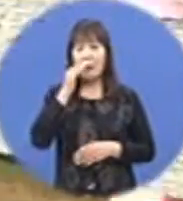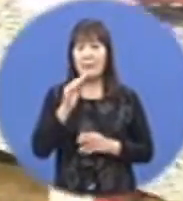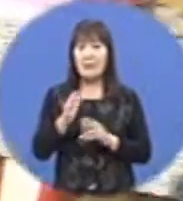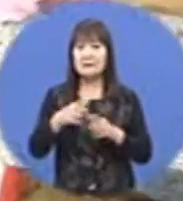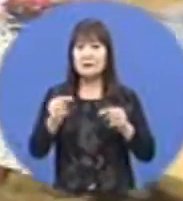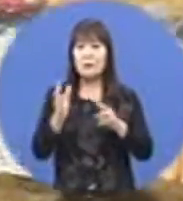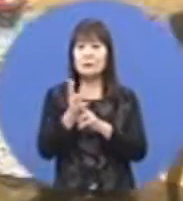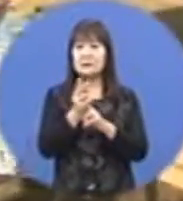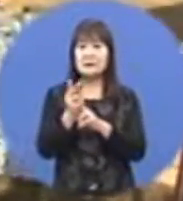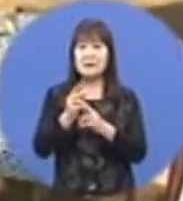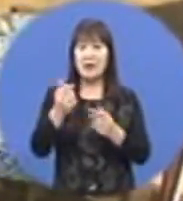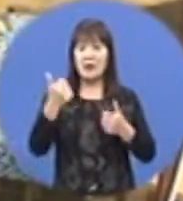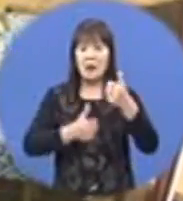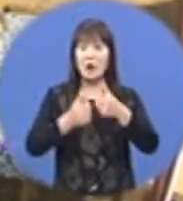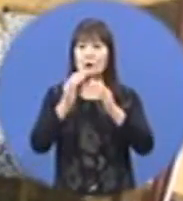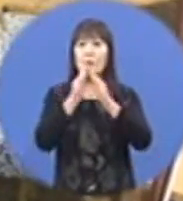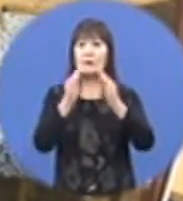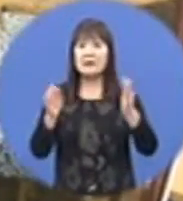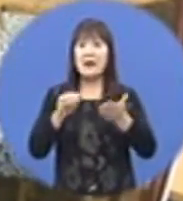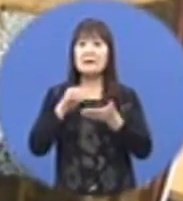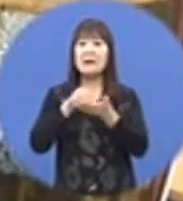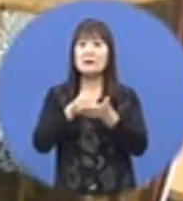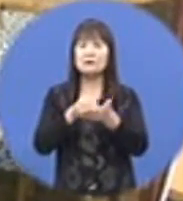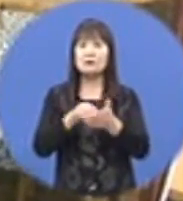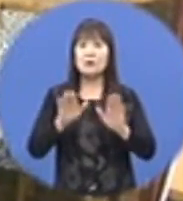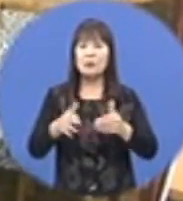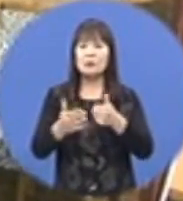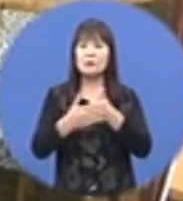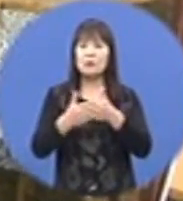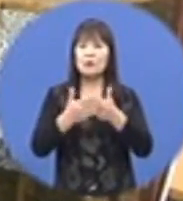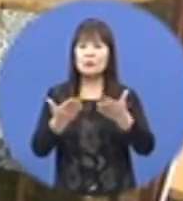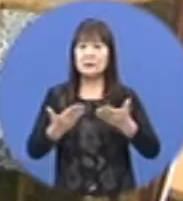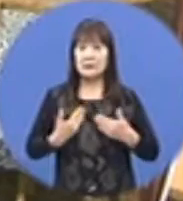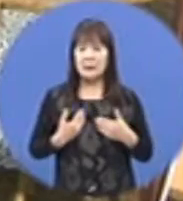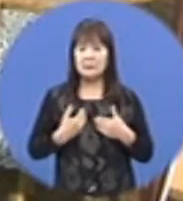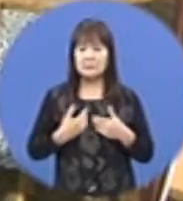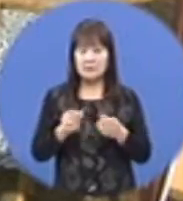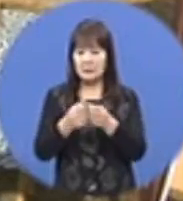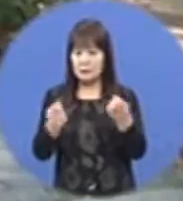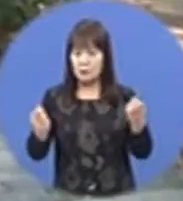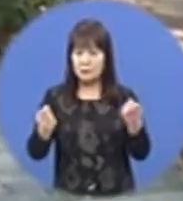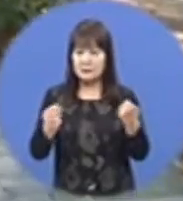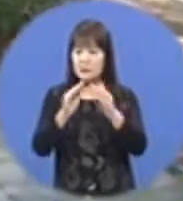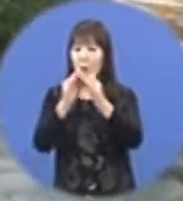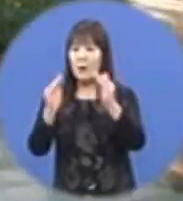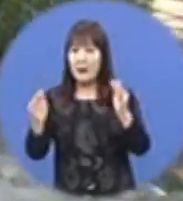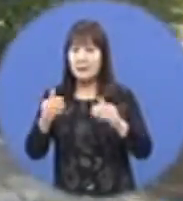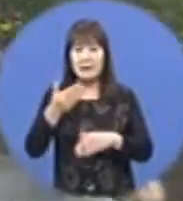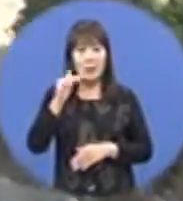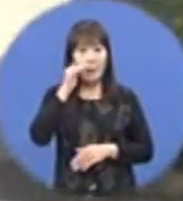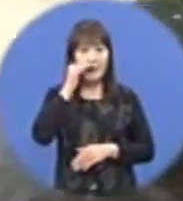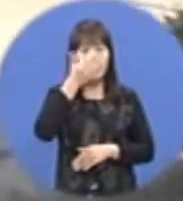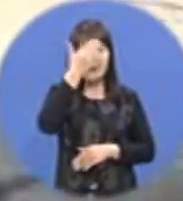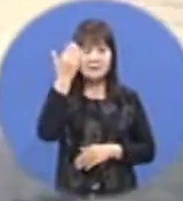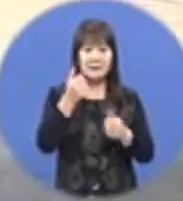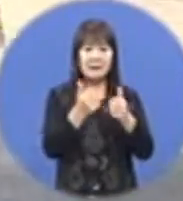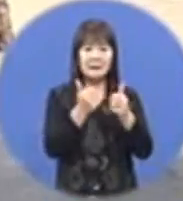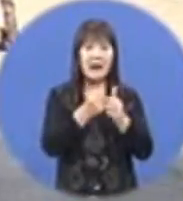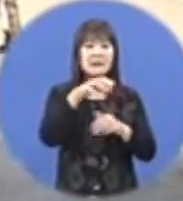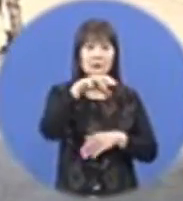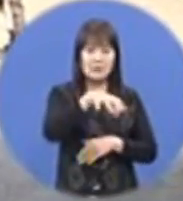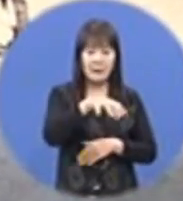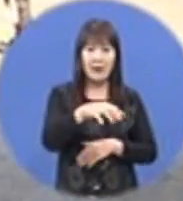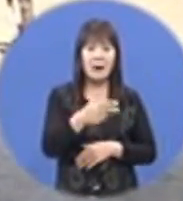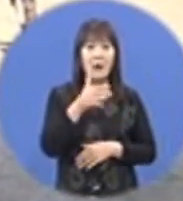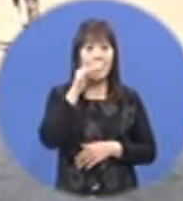会に加盟していることもあり、今回ご協力いただいた小忍教読む会様、和歌山青年会議所様のように市